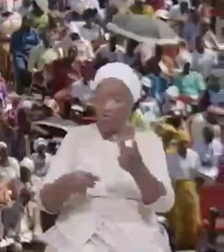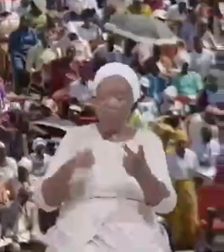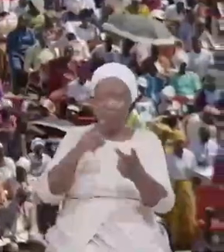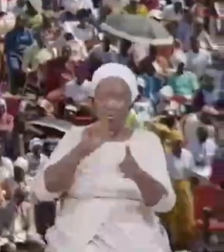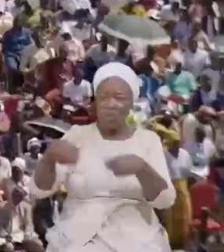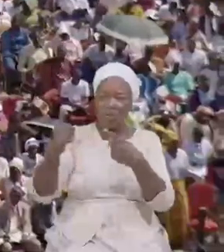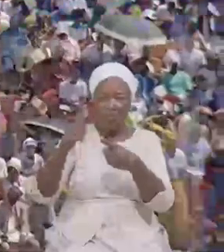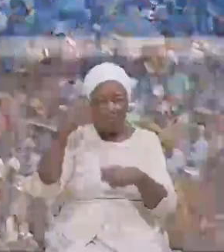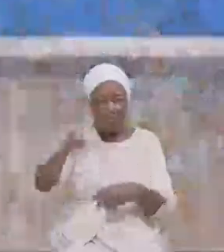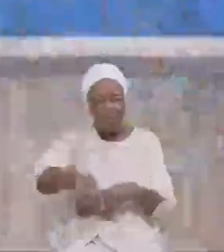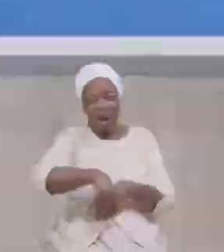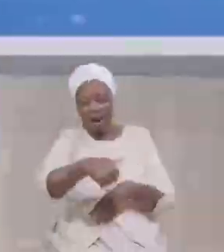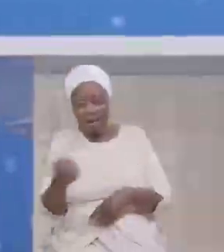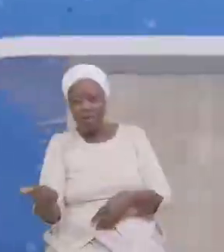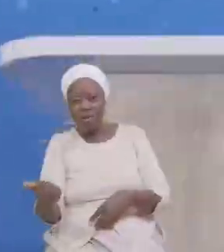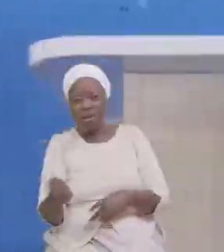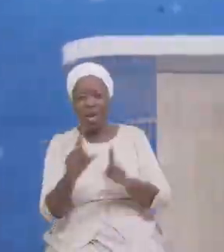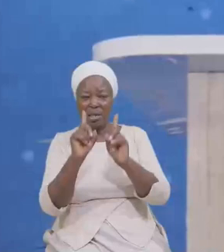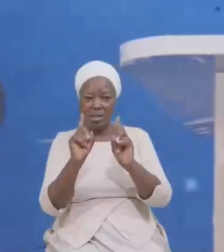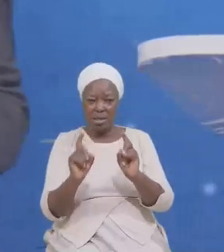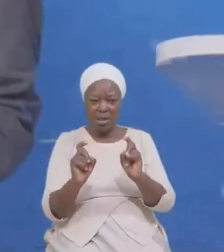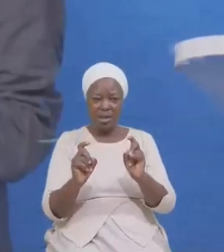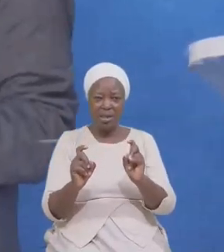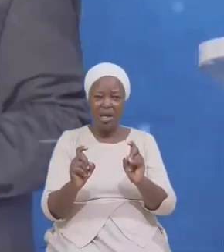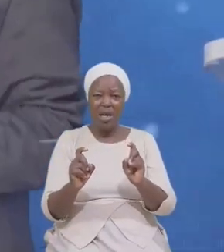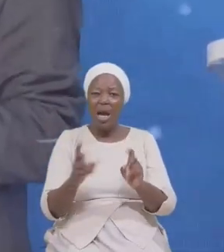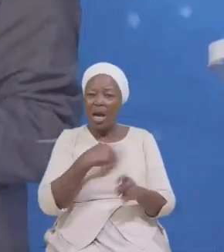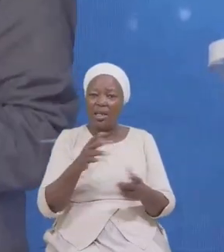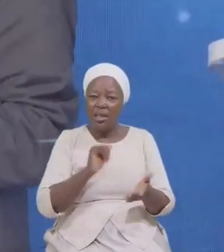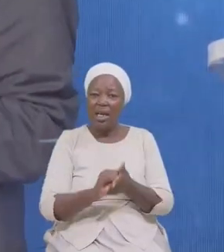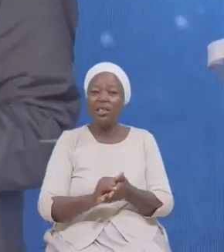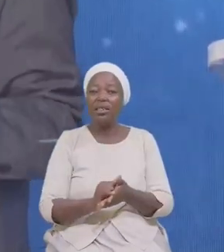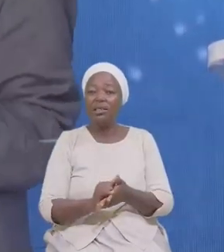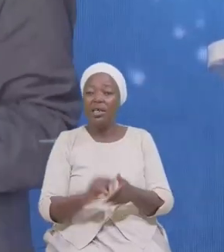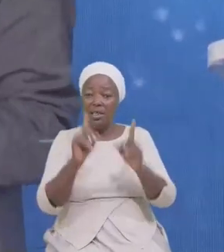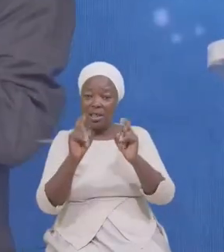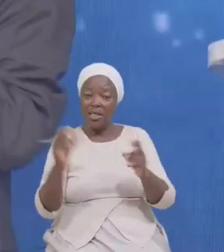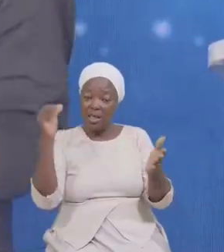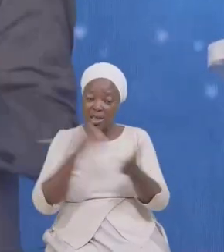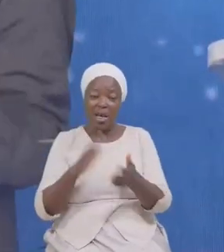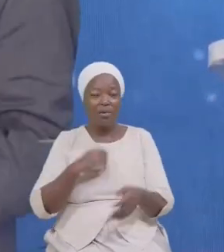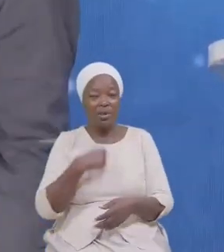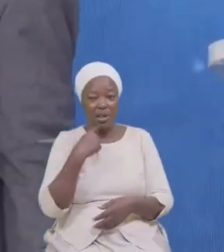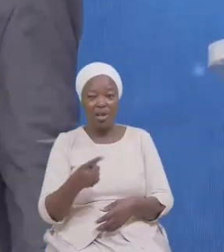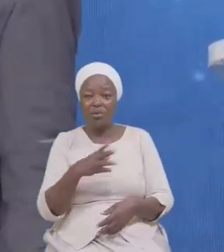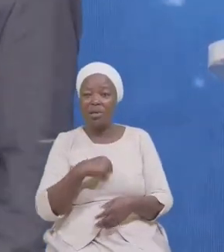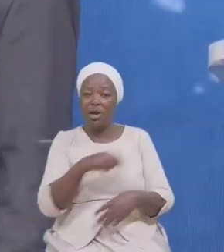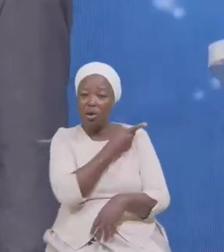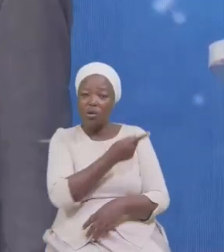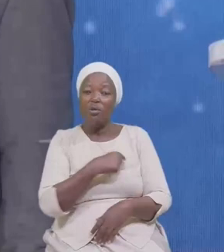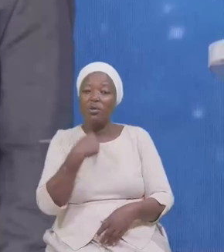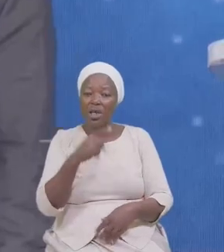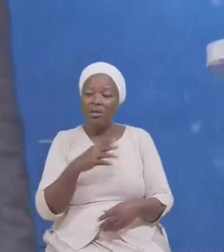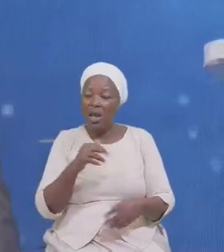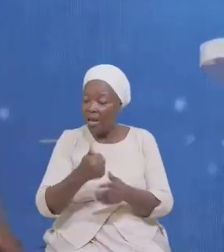Tu iras faire notre contrôle médical. Et le nouveau rapport médical, le nouveau test médical, montrera à tout le